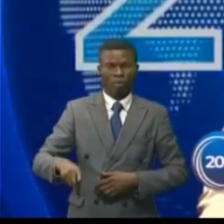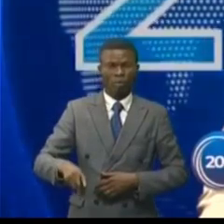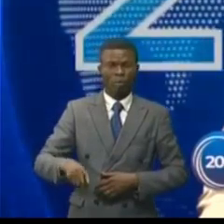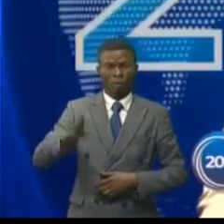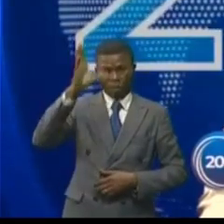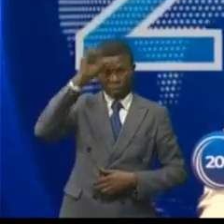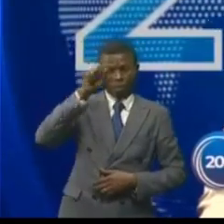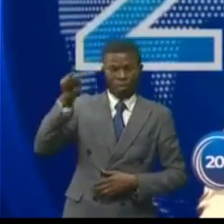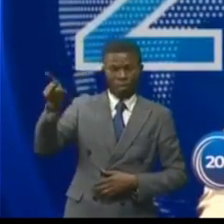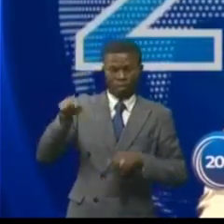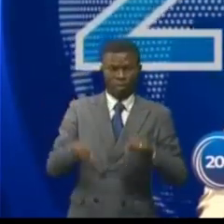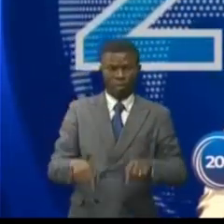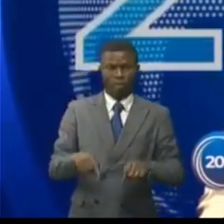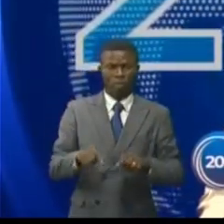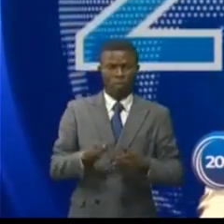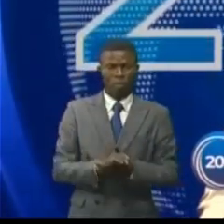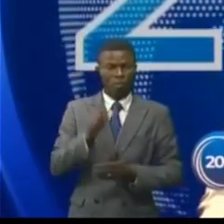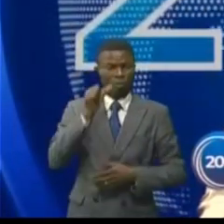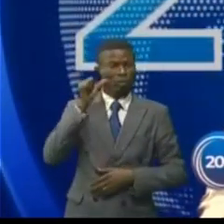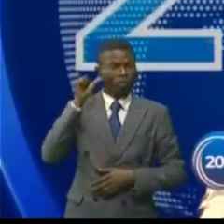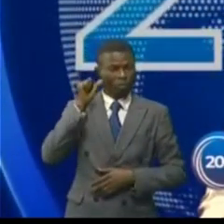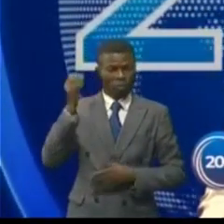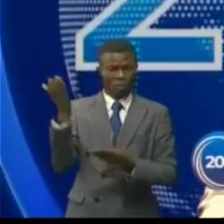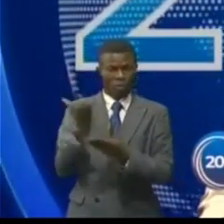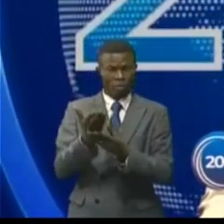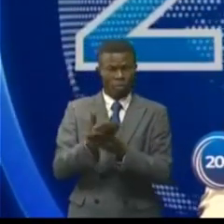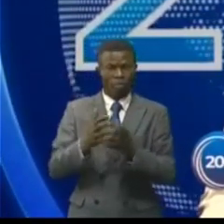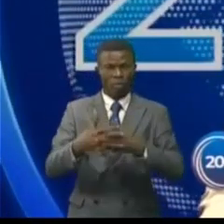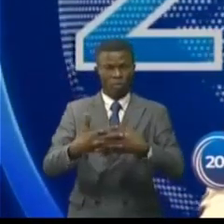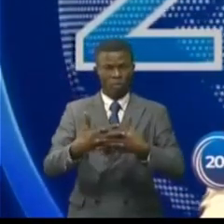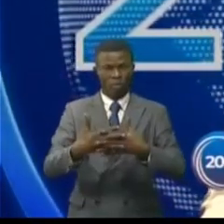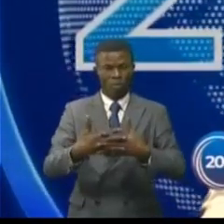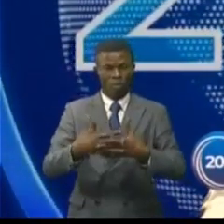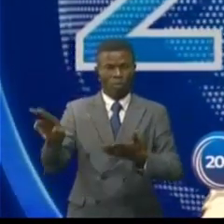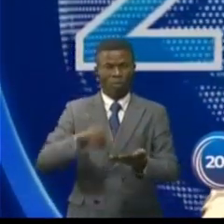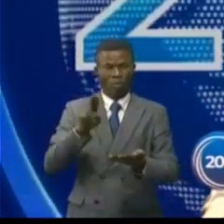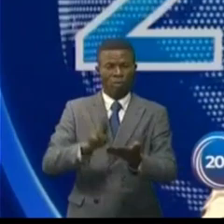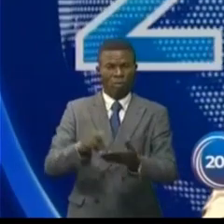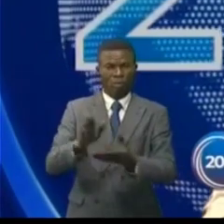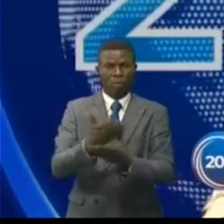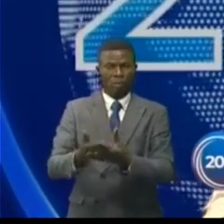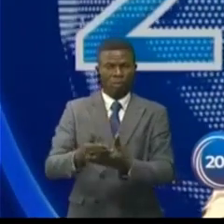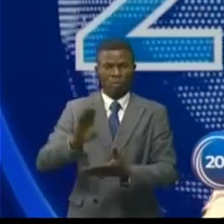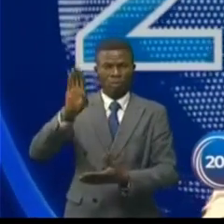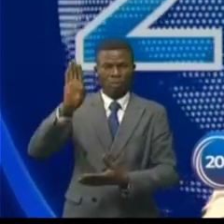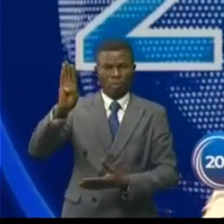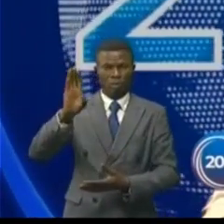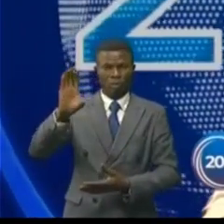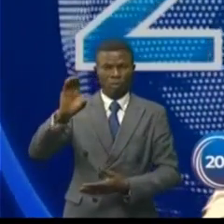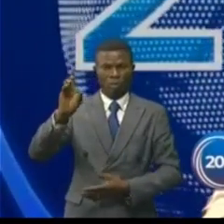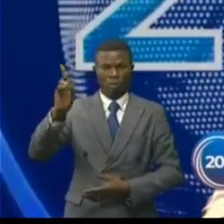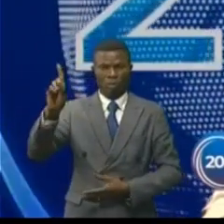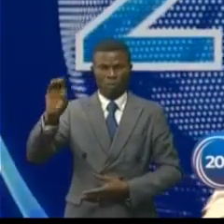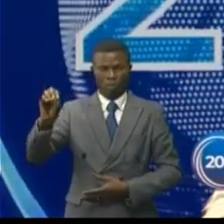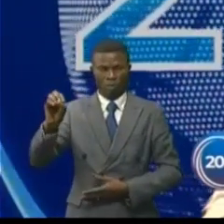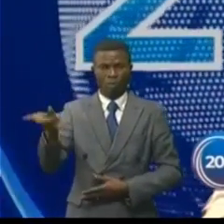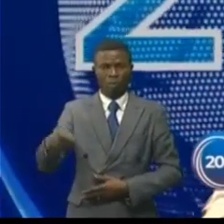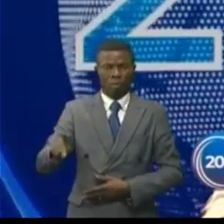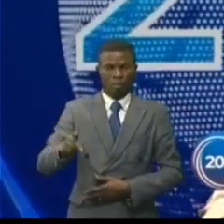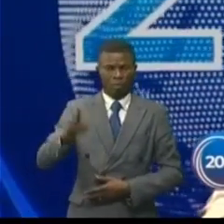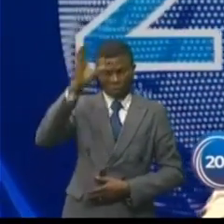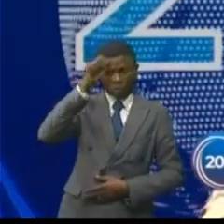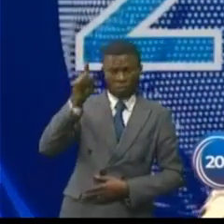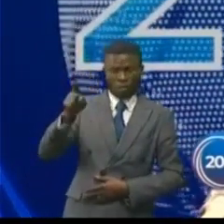Maïndombe. Aujourd'hui, plutôt hier, un contrat de partenariat a été signé entre le BCECO et la province du Maïndombe.